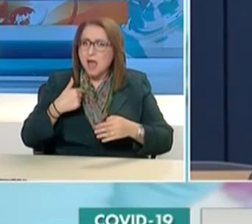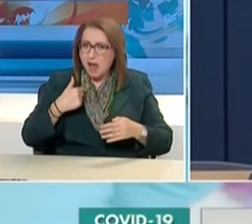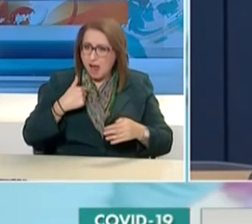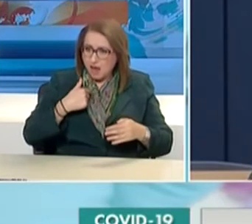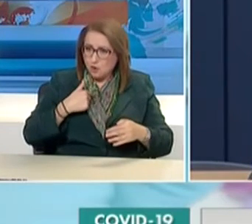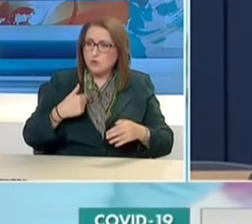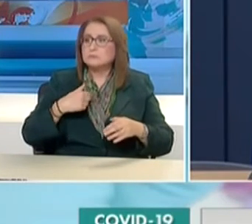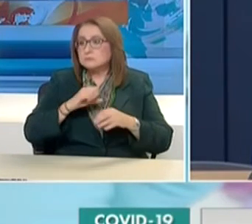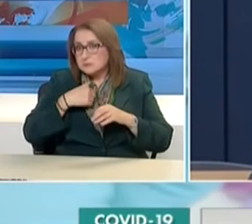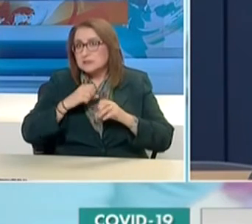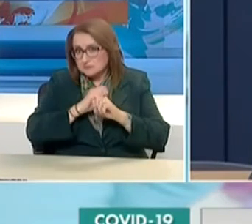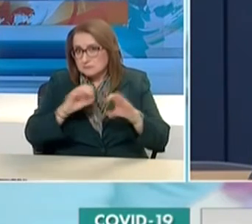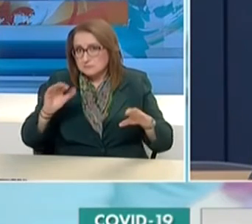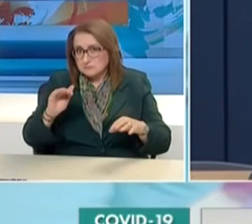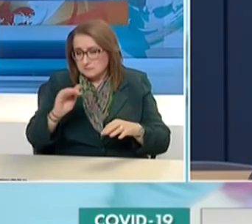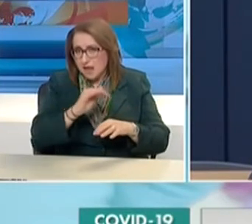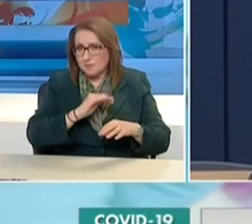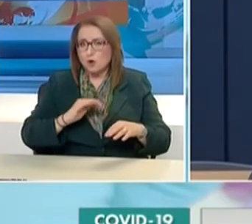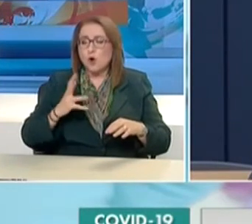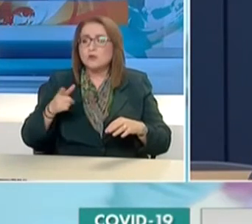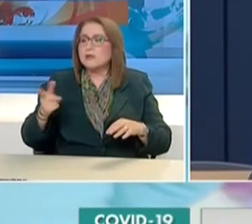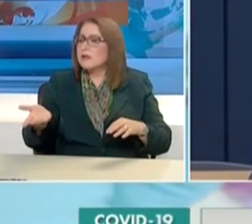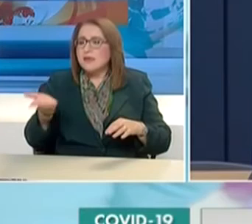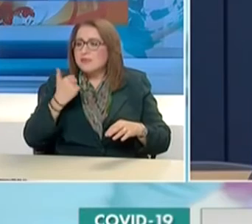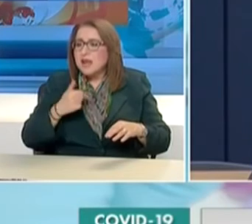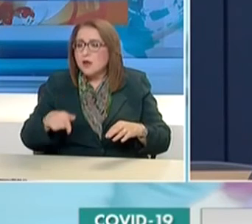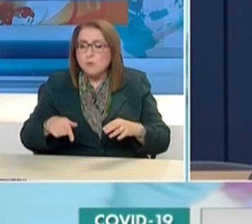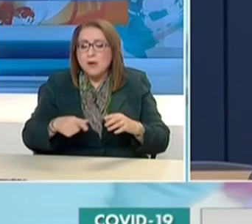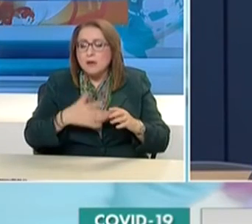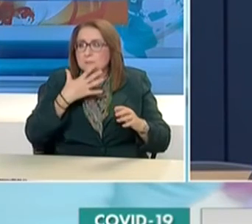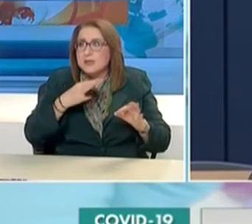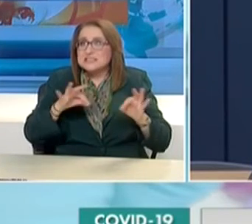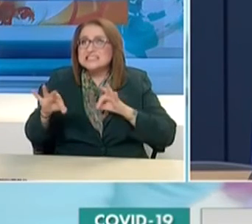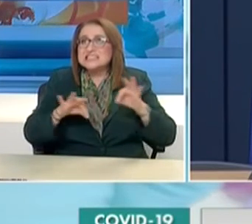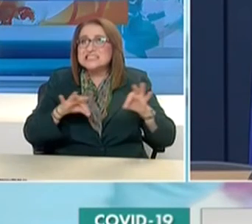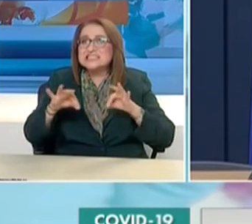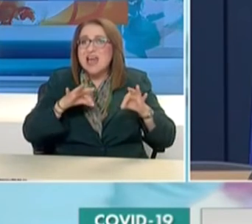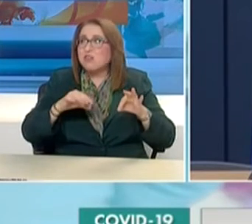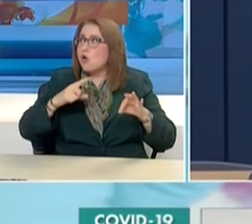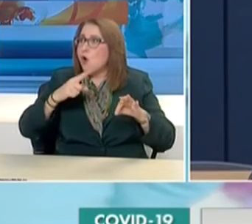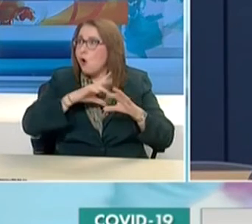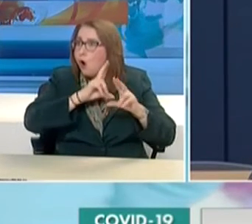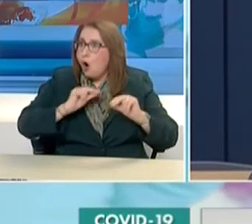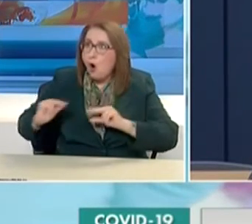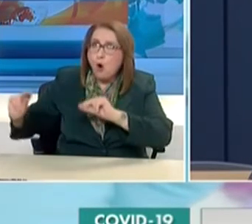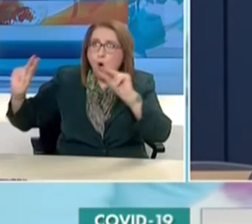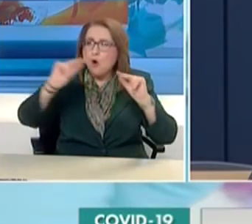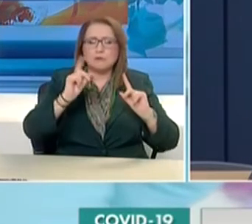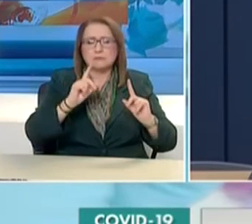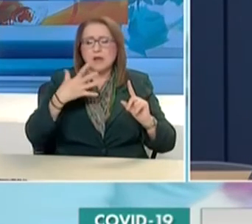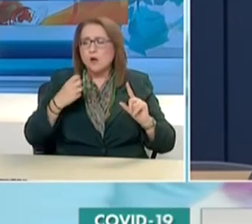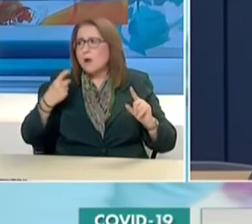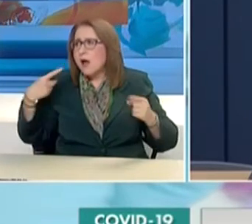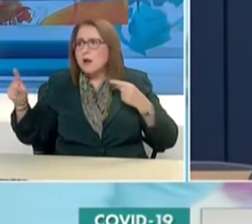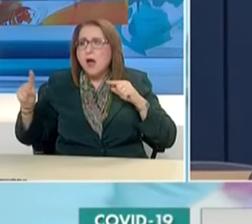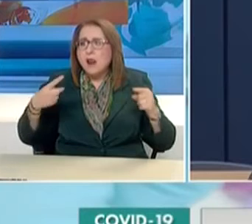για τα ζητήματα αυτά δεν υπάρχει ένα γενικό οριζόντιο σχέδιο. Υπάρχουν ειδικά σχέδια, ένα σενάριο και με